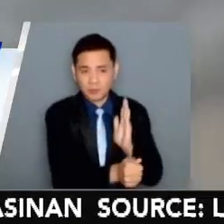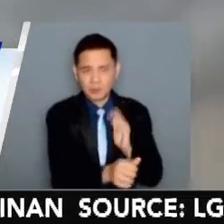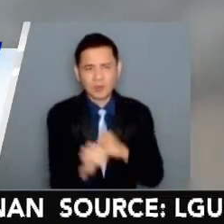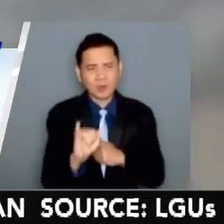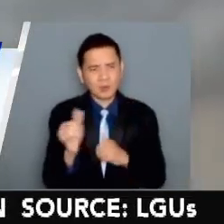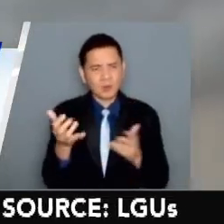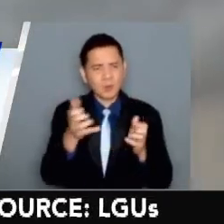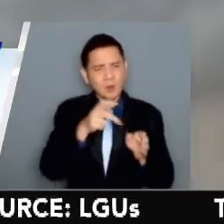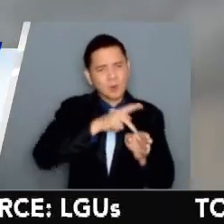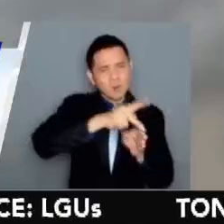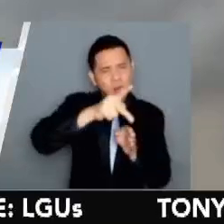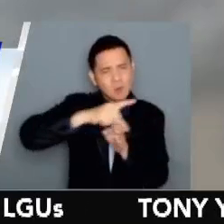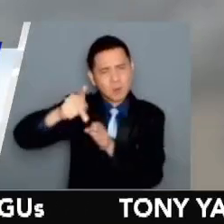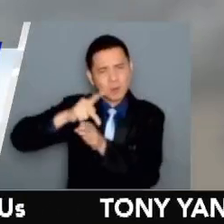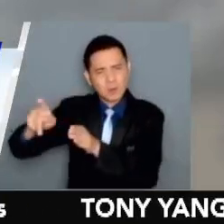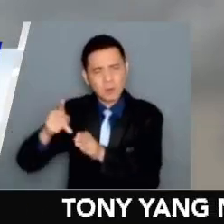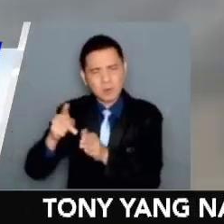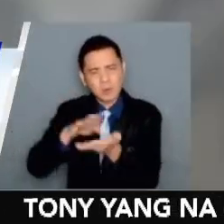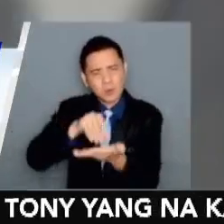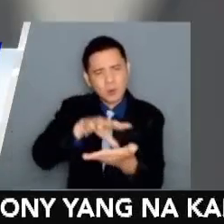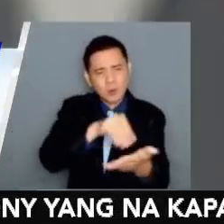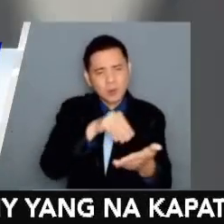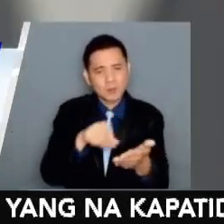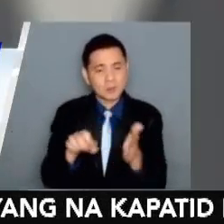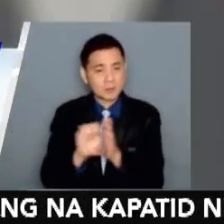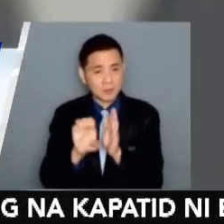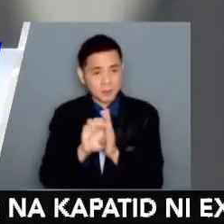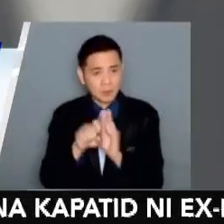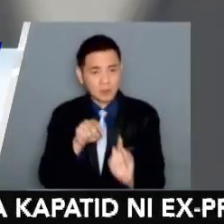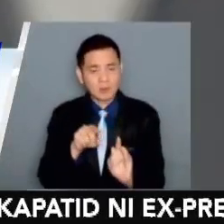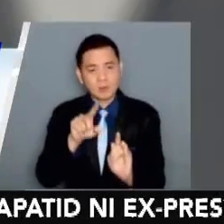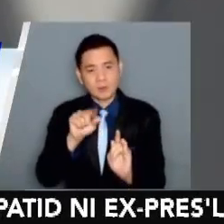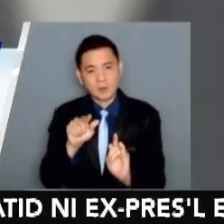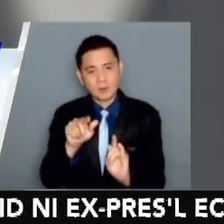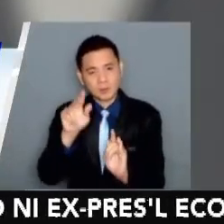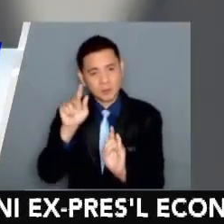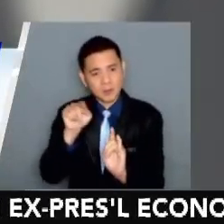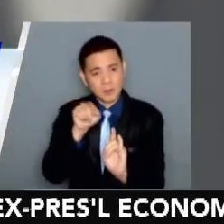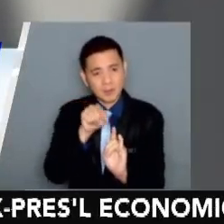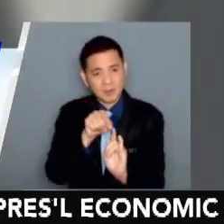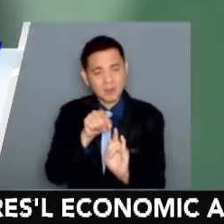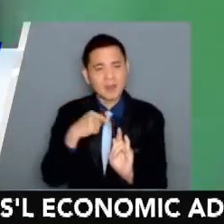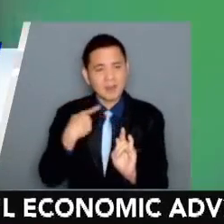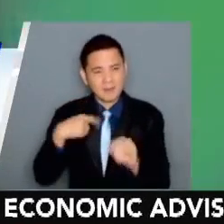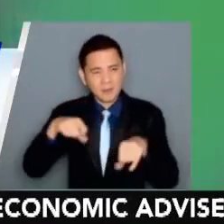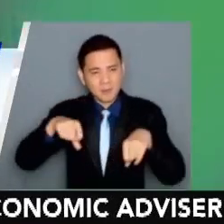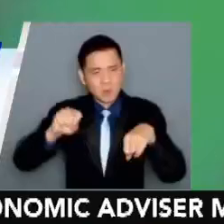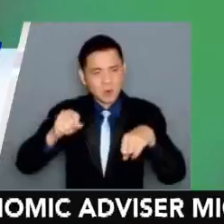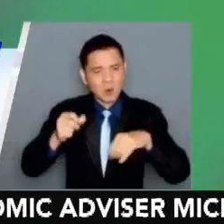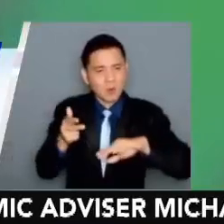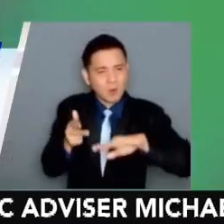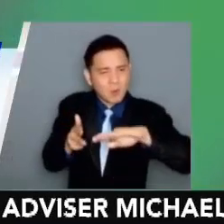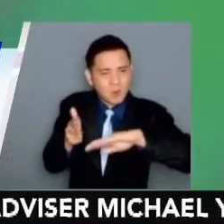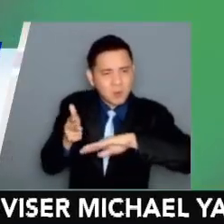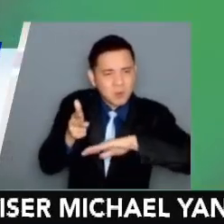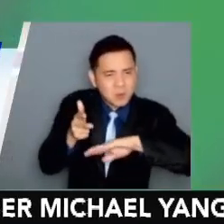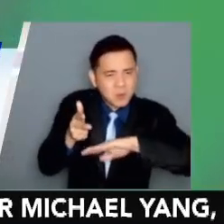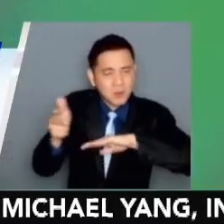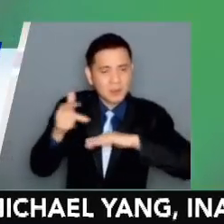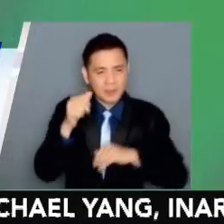at activities, gaya ng kanyang 2023 thrill-seeking motorcycle adventure sa India. Wow,